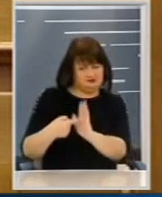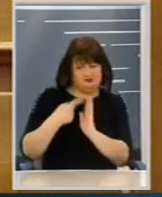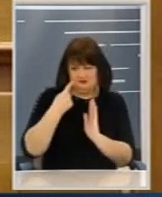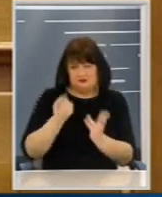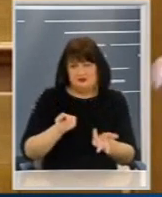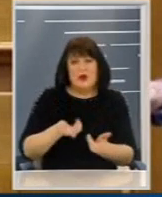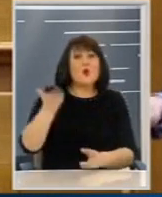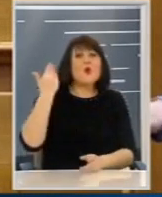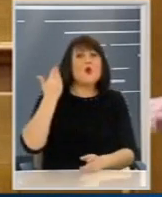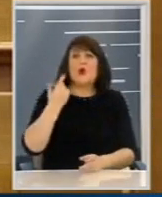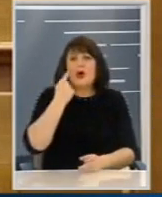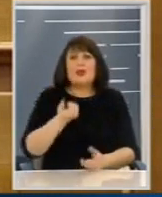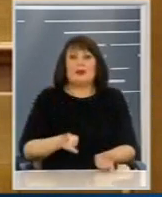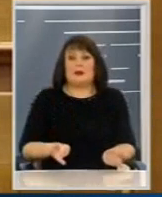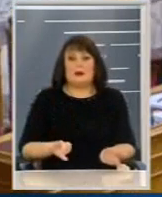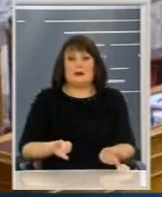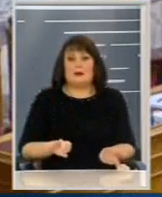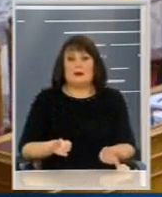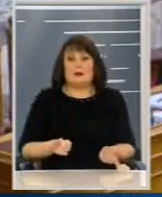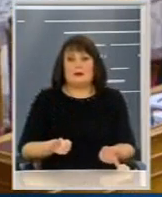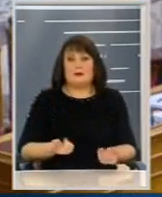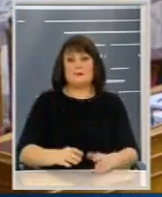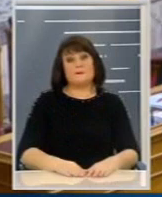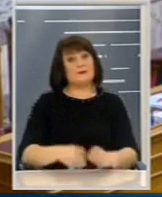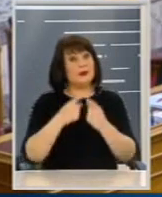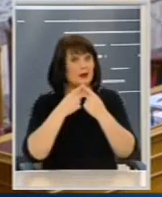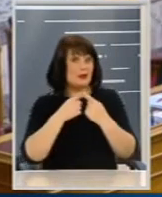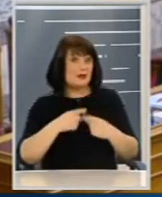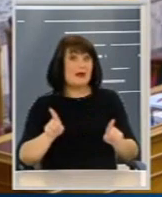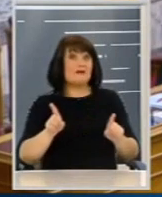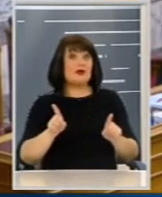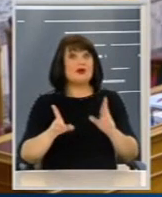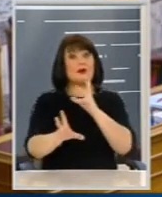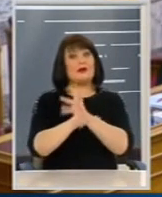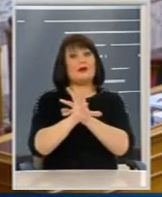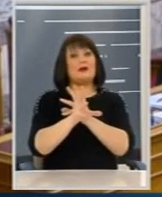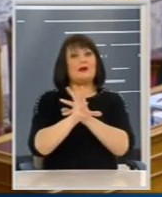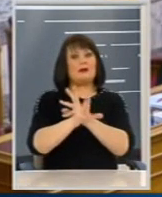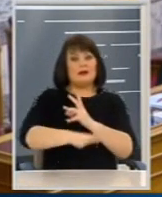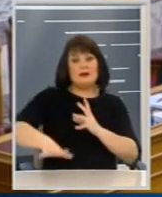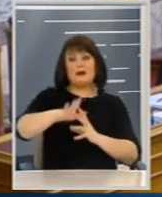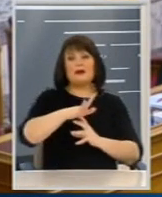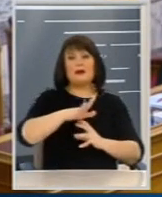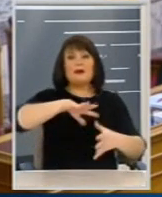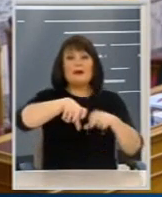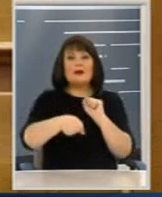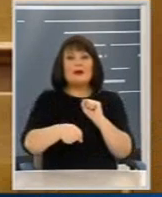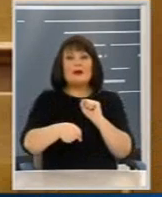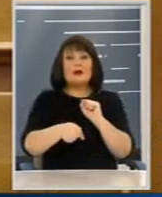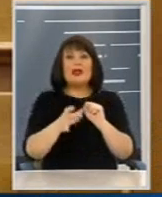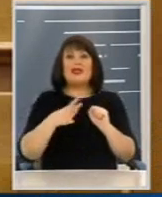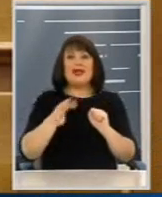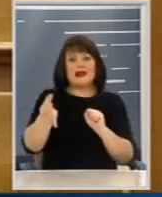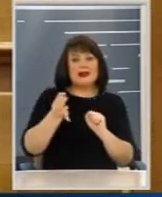όλο το προηγούμενο διάστημα και τώρα. Και άλλο πράγμα για σας η βία στα εξάρχεια, διότι αυτή θέλετε να τη φορτίσετε με ιδεολογικό